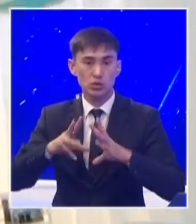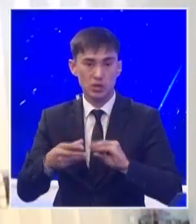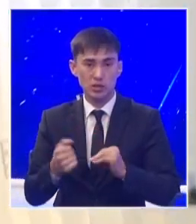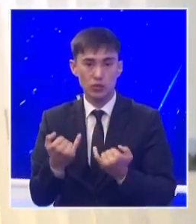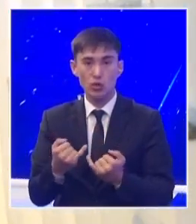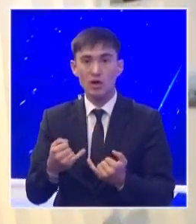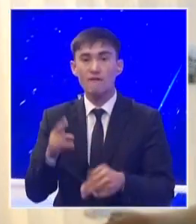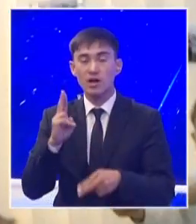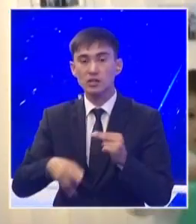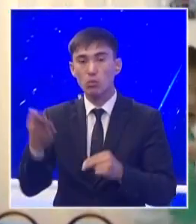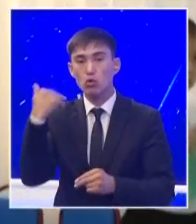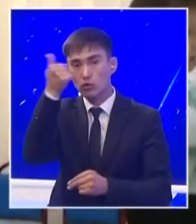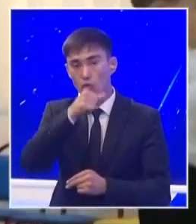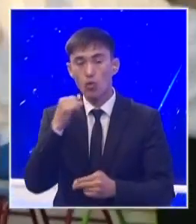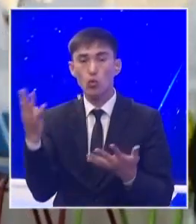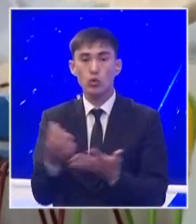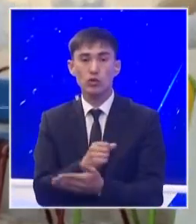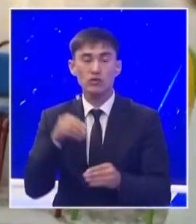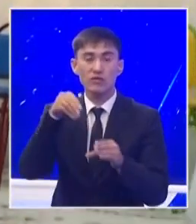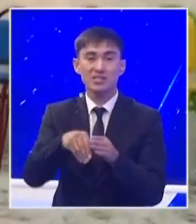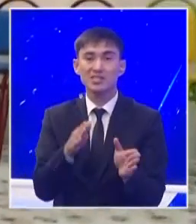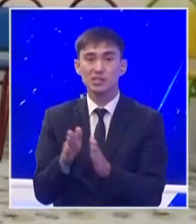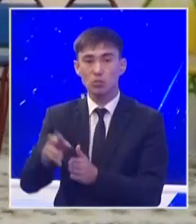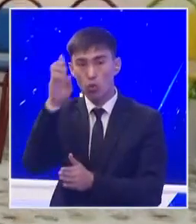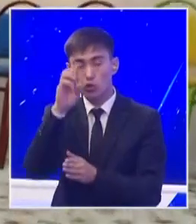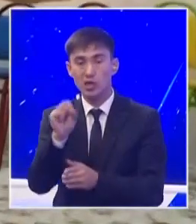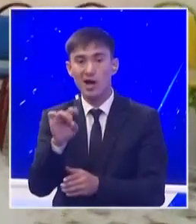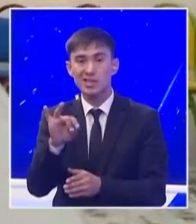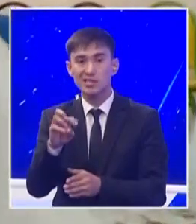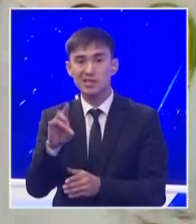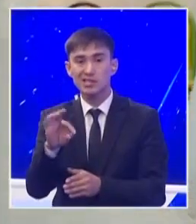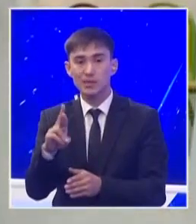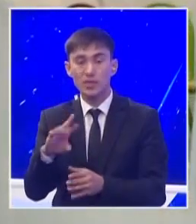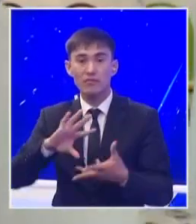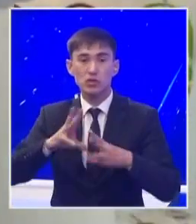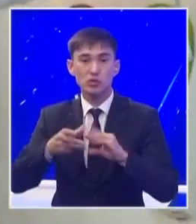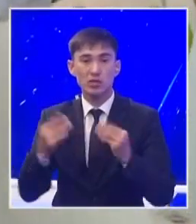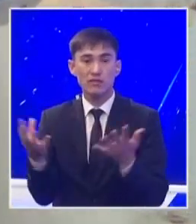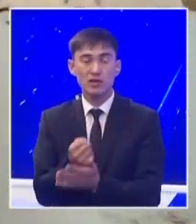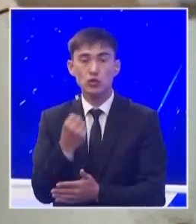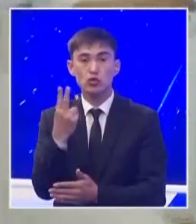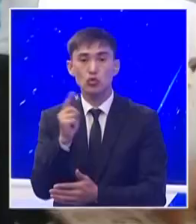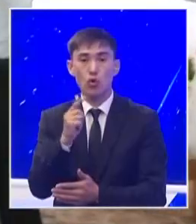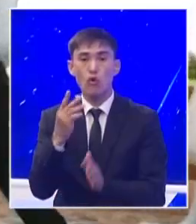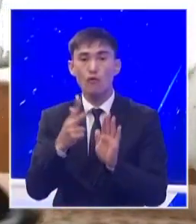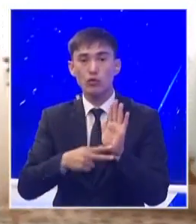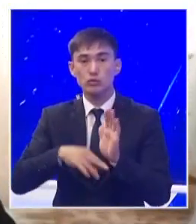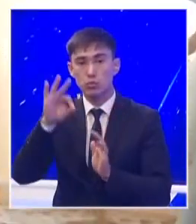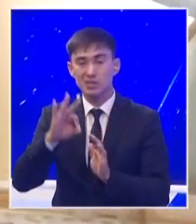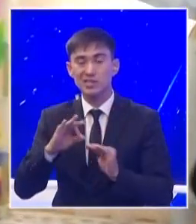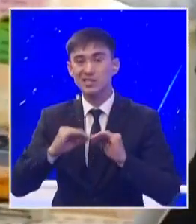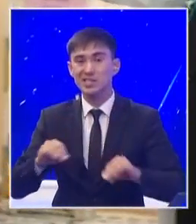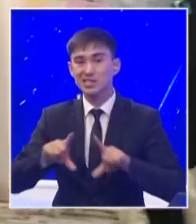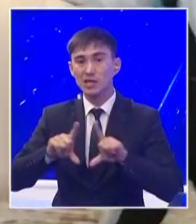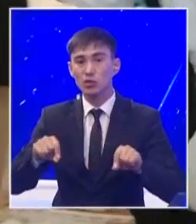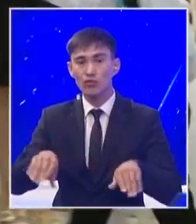И только в конце прошлого года удалось ввести систему госаттестации. В результате выявлено, что 80% детских садов